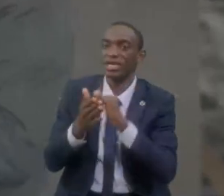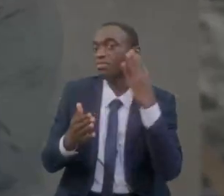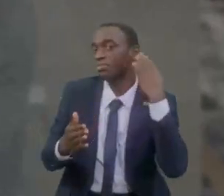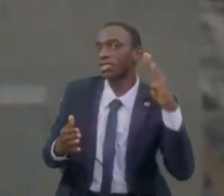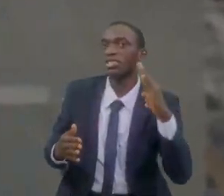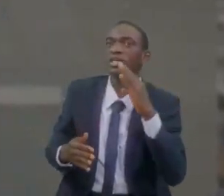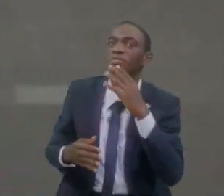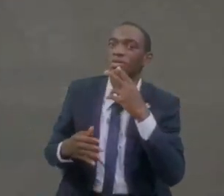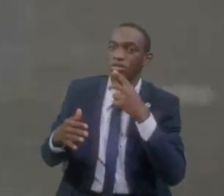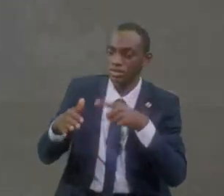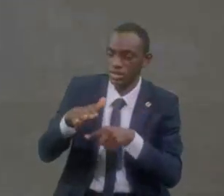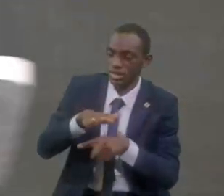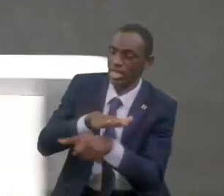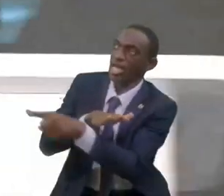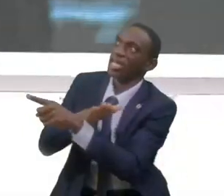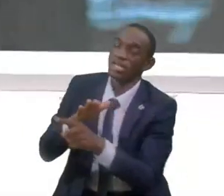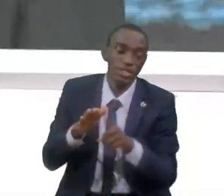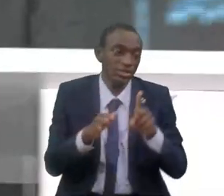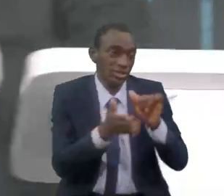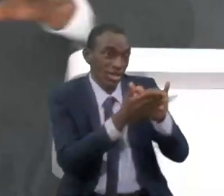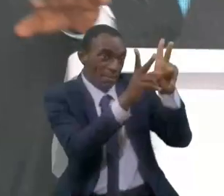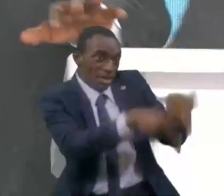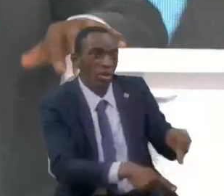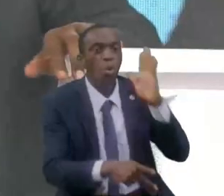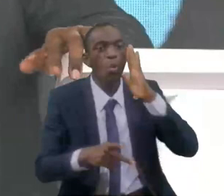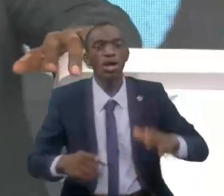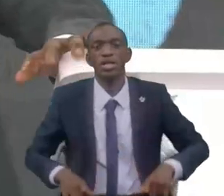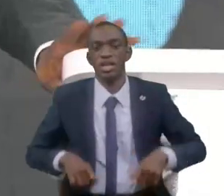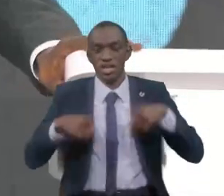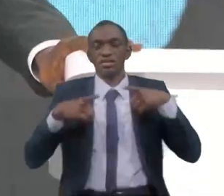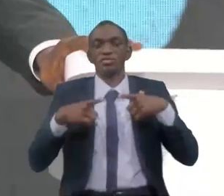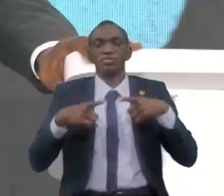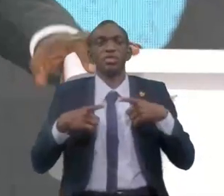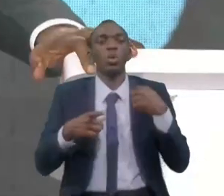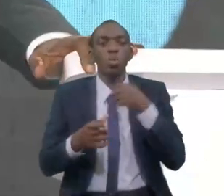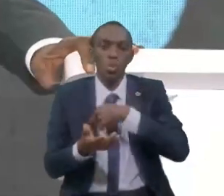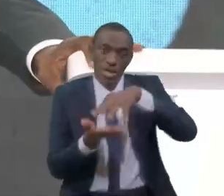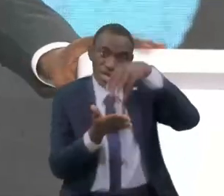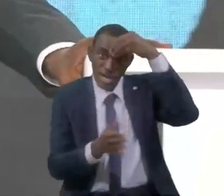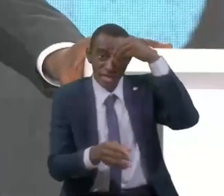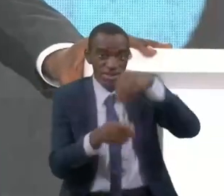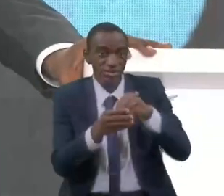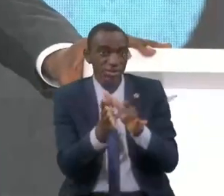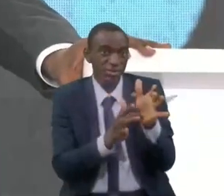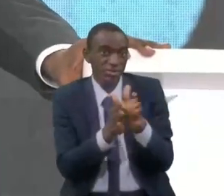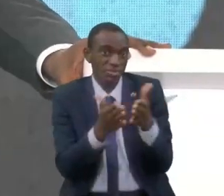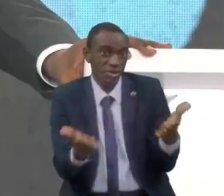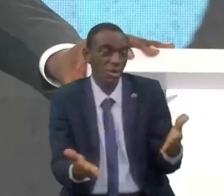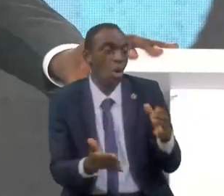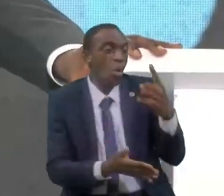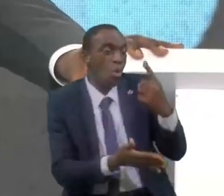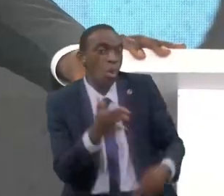Parce que ce serpent des reins qui le regardera vivra. On nous dit dans la parole de Dieu que tout ce dont nous